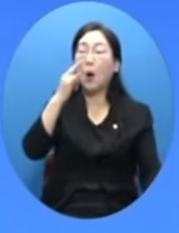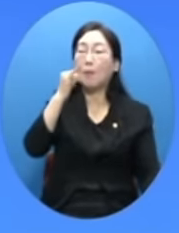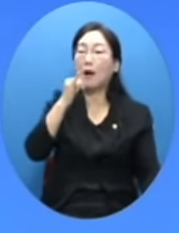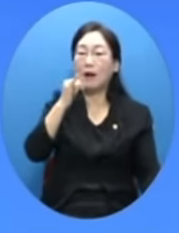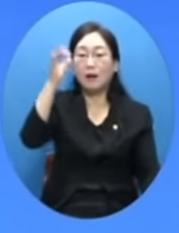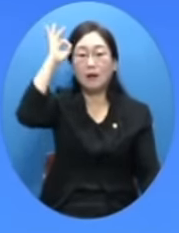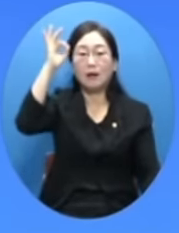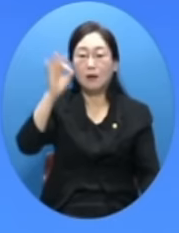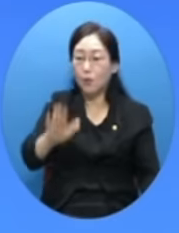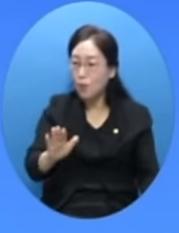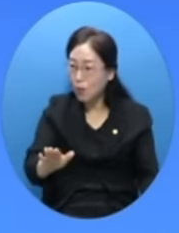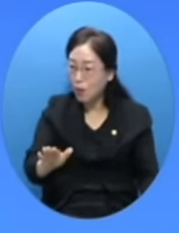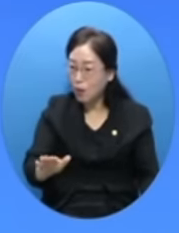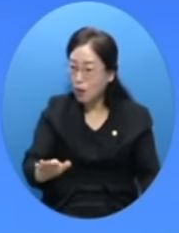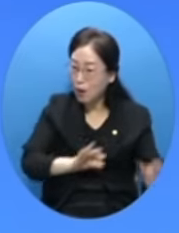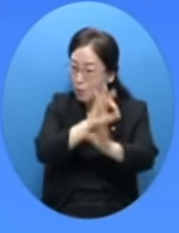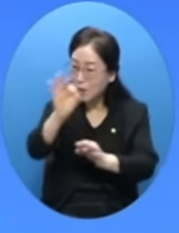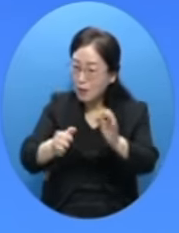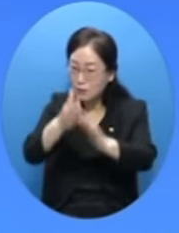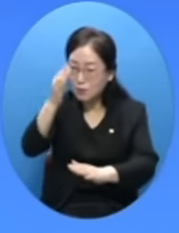어머니가 오늘 삼부백화점에서 뭐